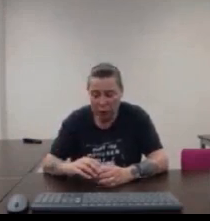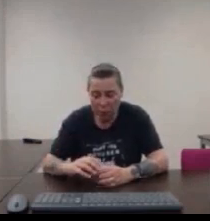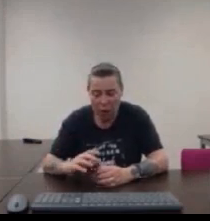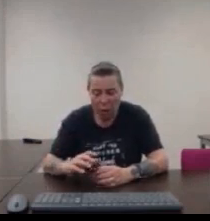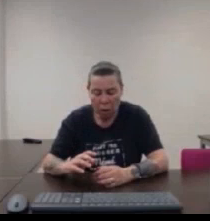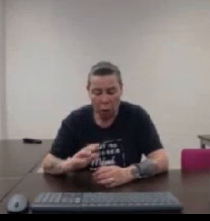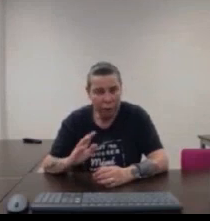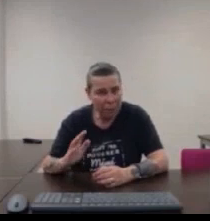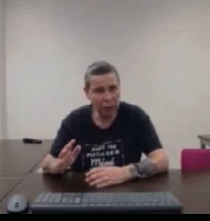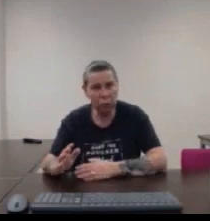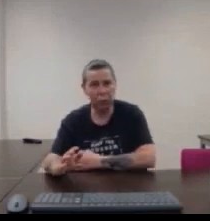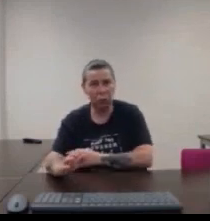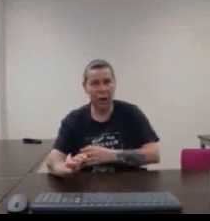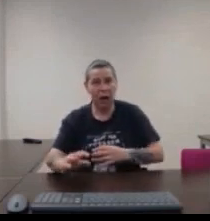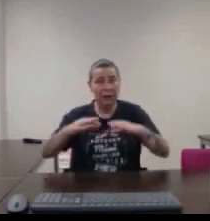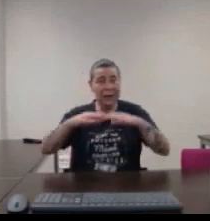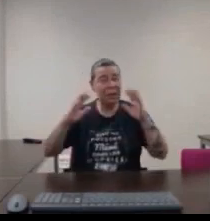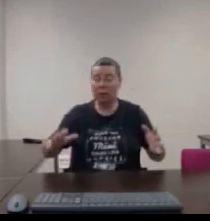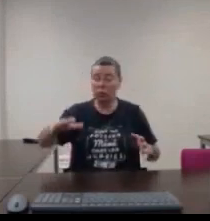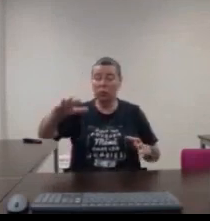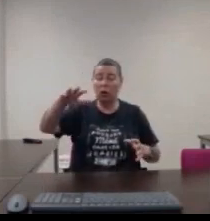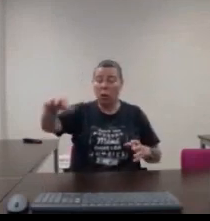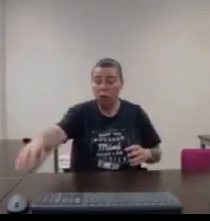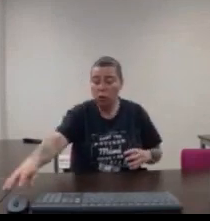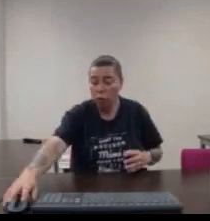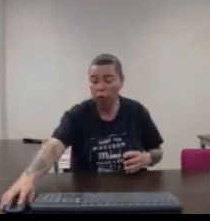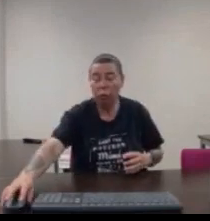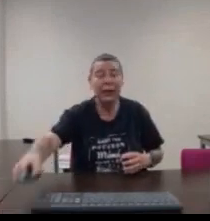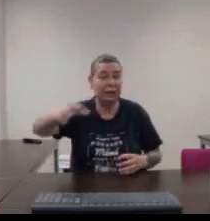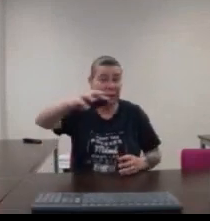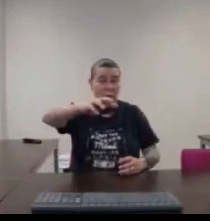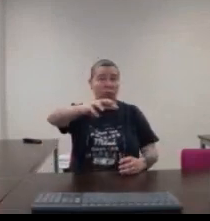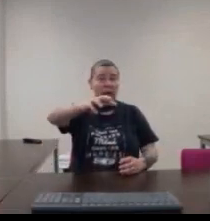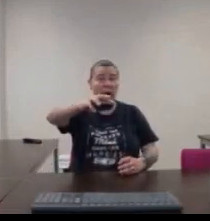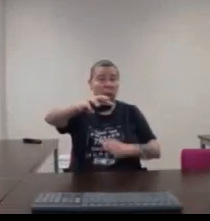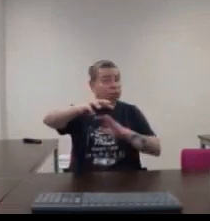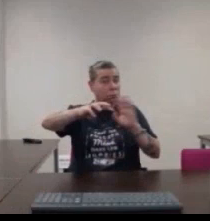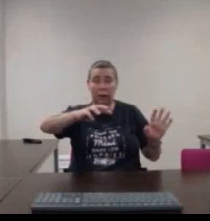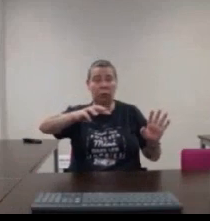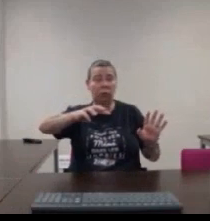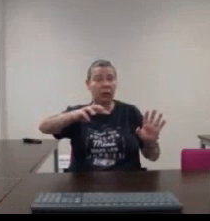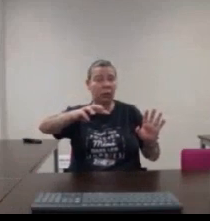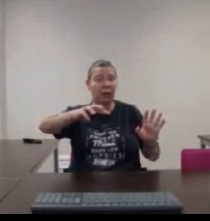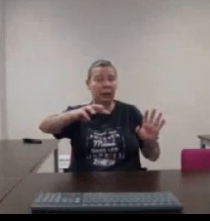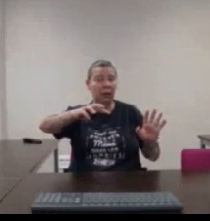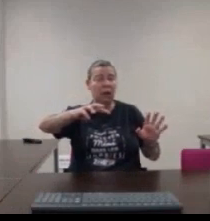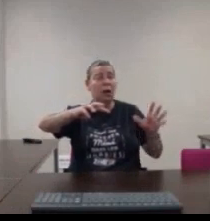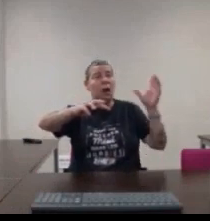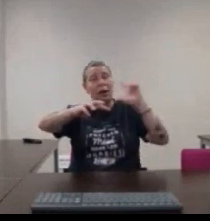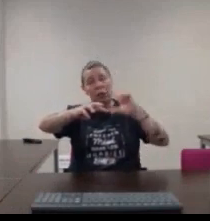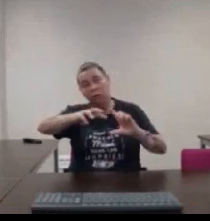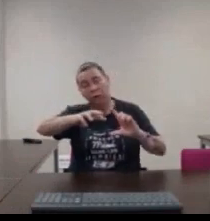vraiment ergonome, on va partir du postulat qu'à partir du moment où une souris classique convient, restons sur la souris